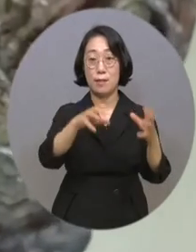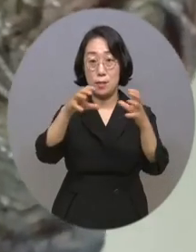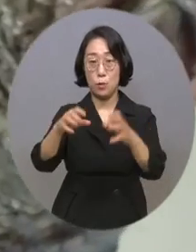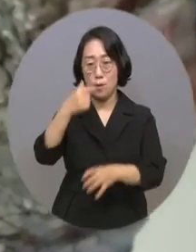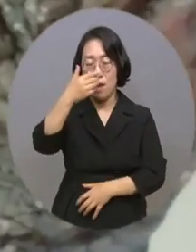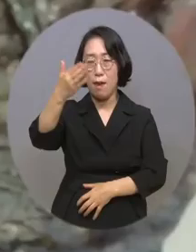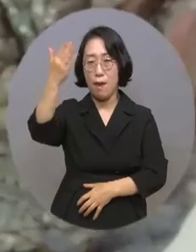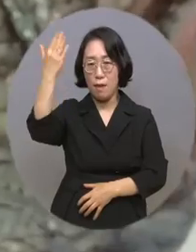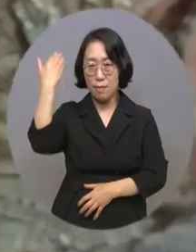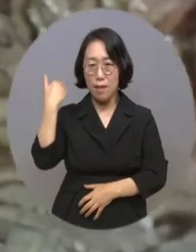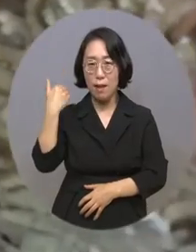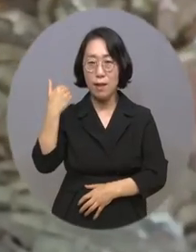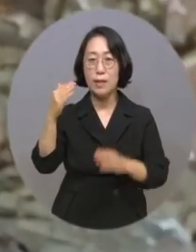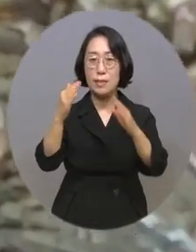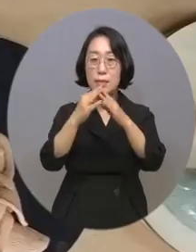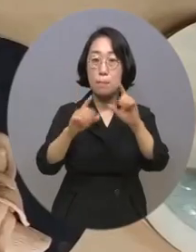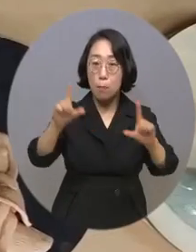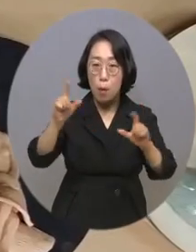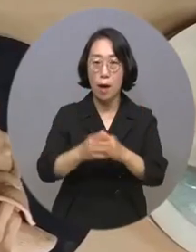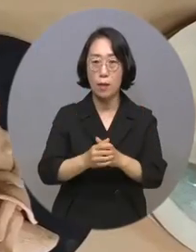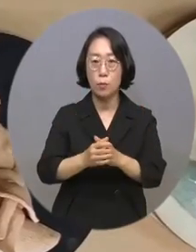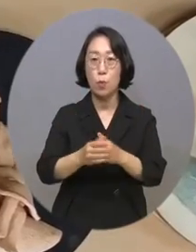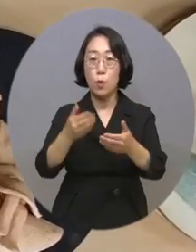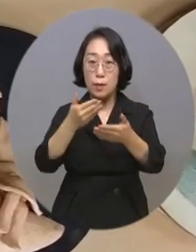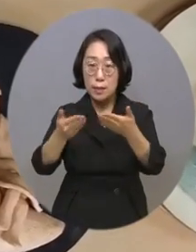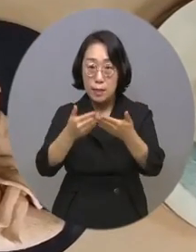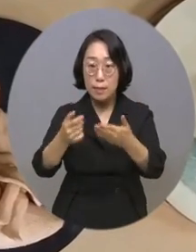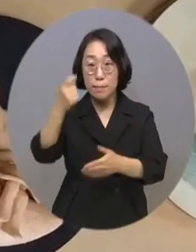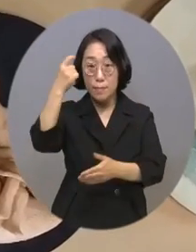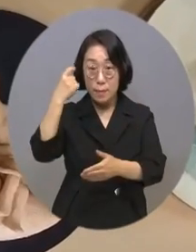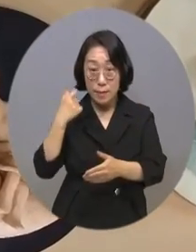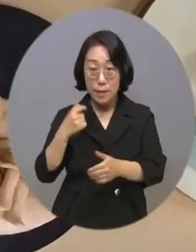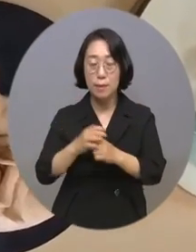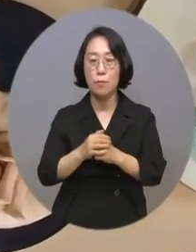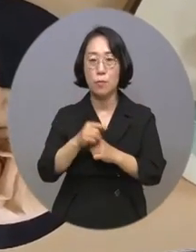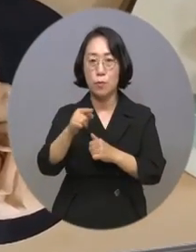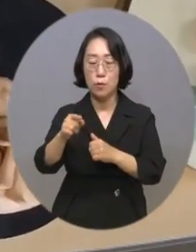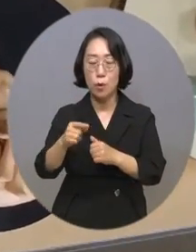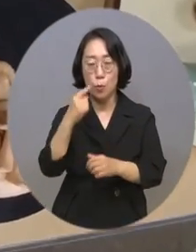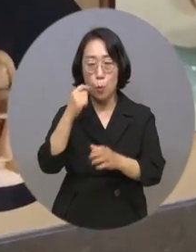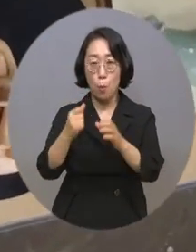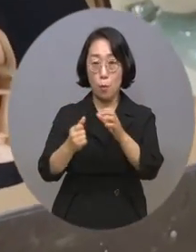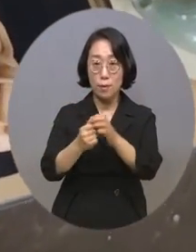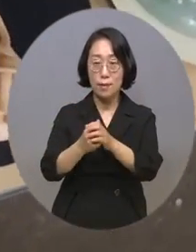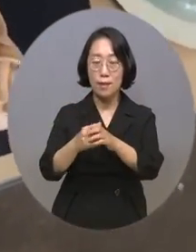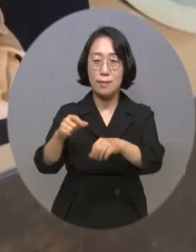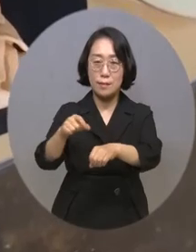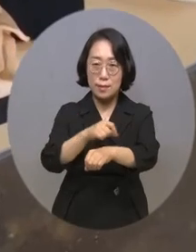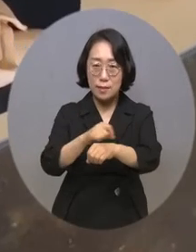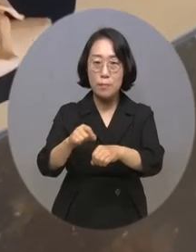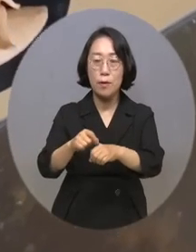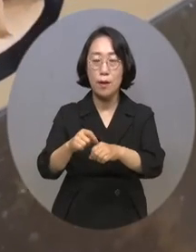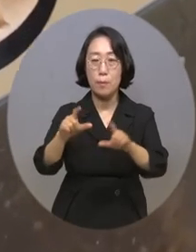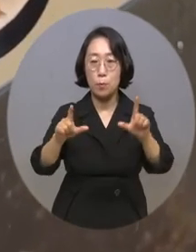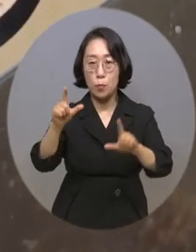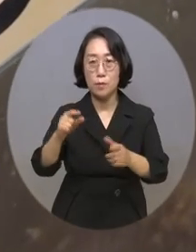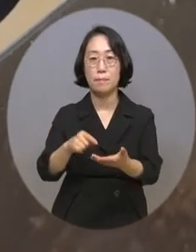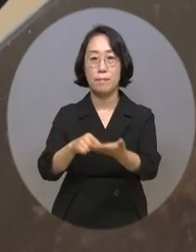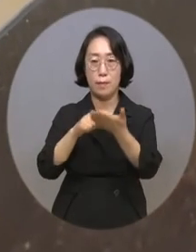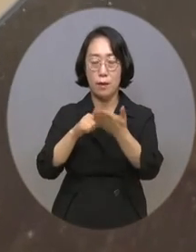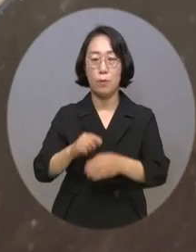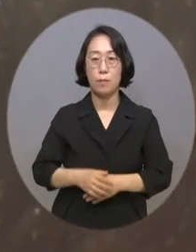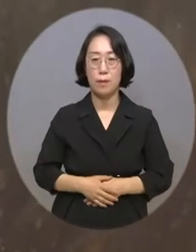선조들의 건축물과 민화를 소재로 한 다양한 작품에선 작가만의 독창성과 창의력이 돋보입니다.